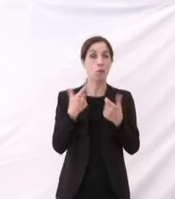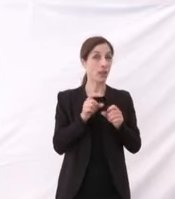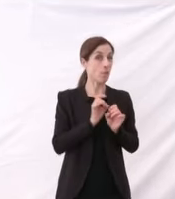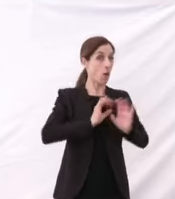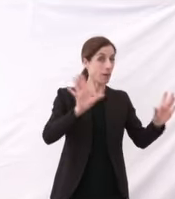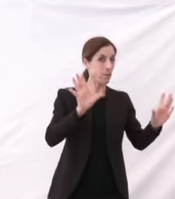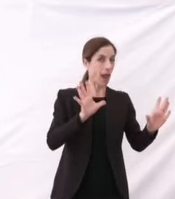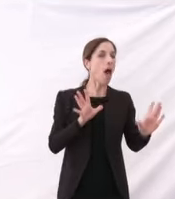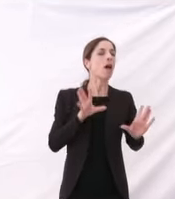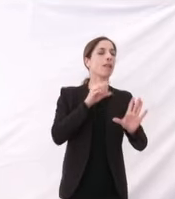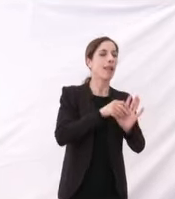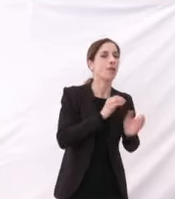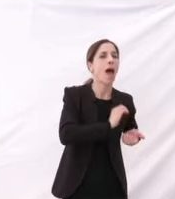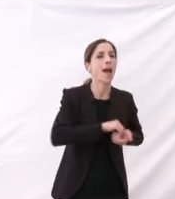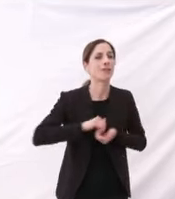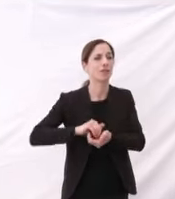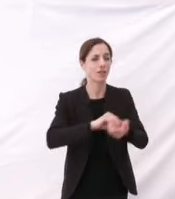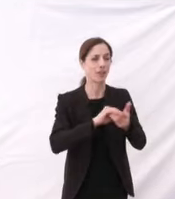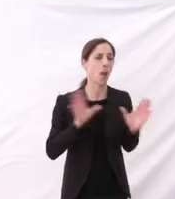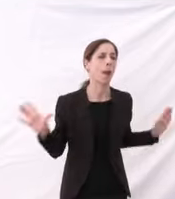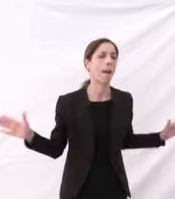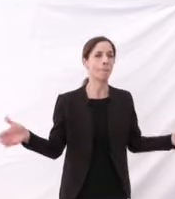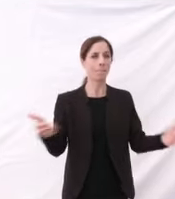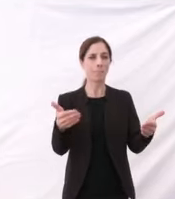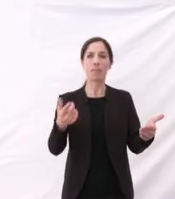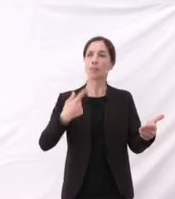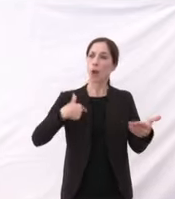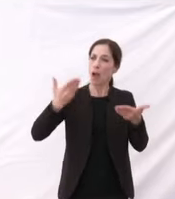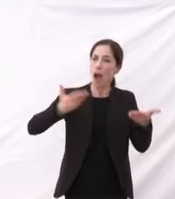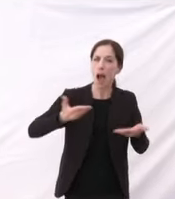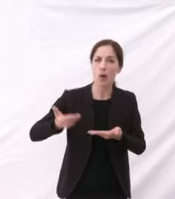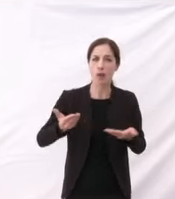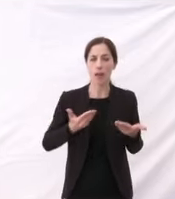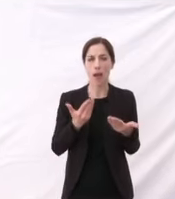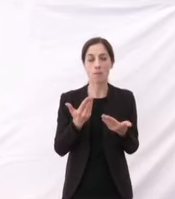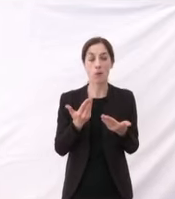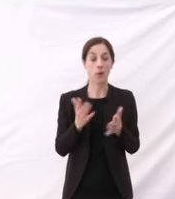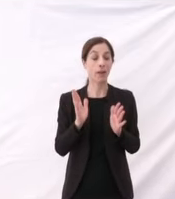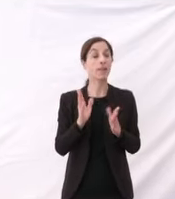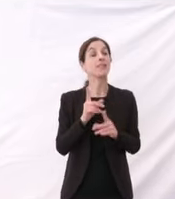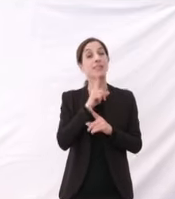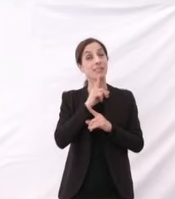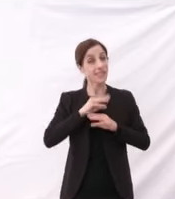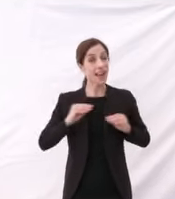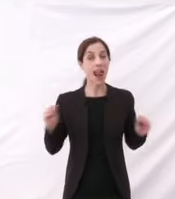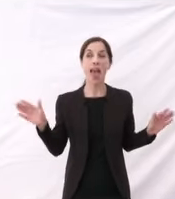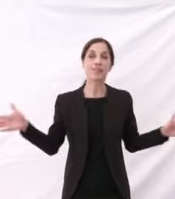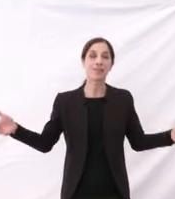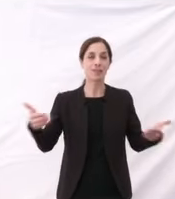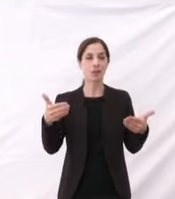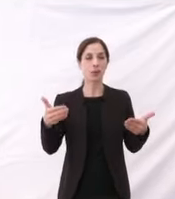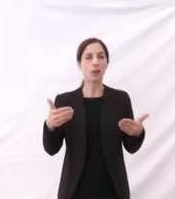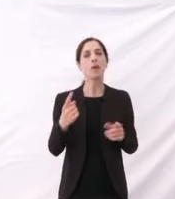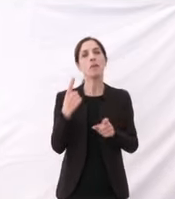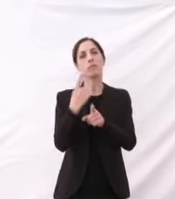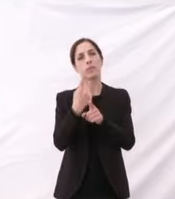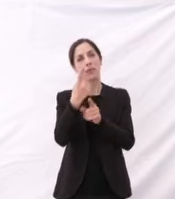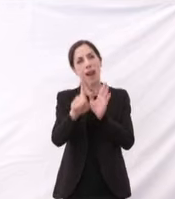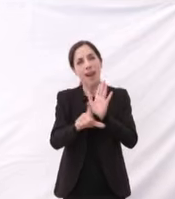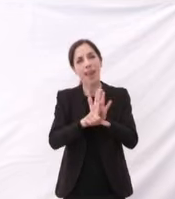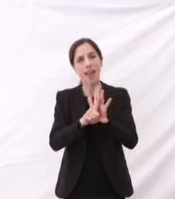associazioni. Li accogliamo in grande silenzio. C'è bisogno di una legge per